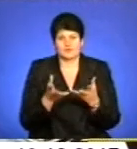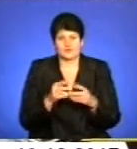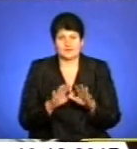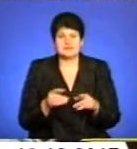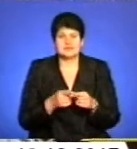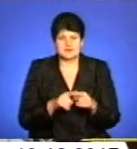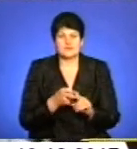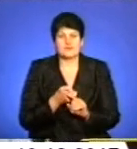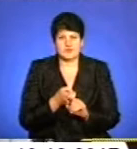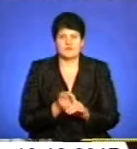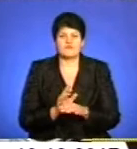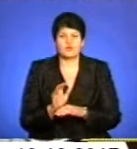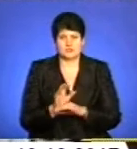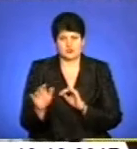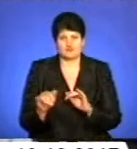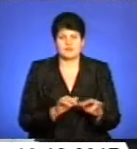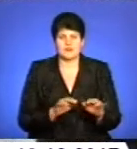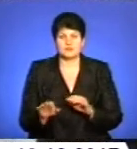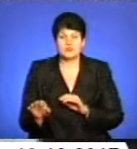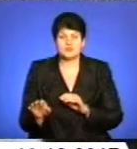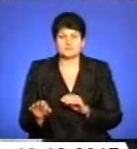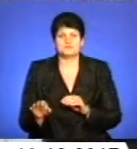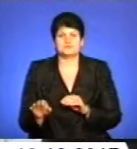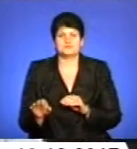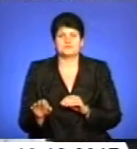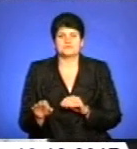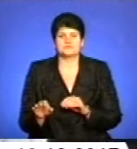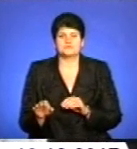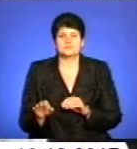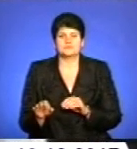Напевно, це пов'язано з виробничою діяльності і якоюсь